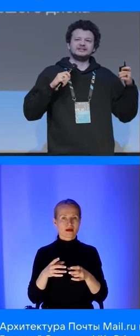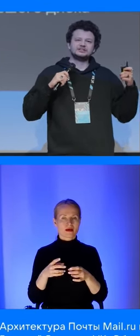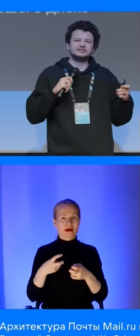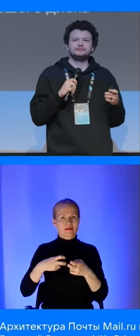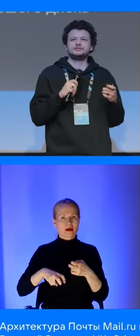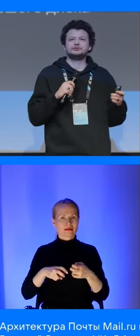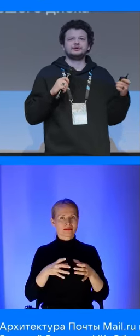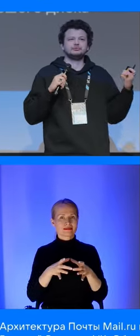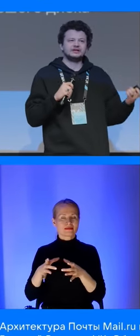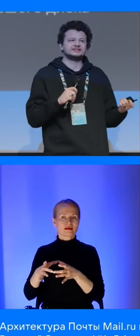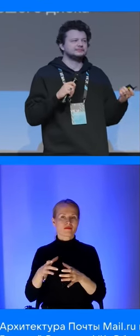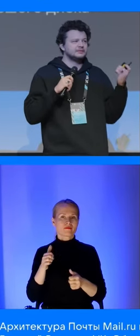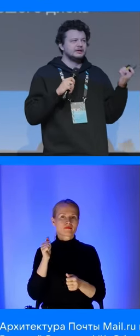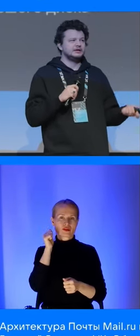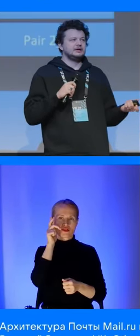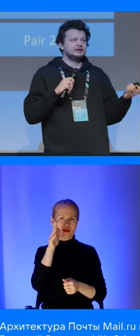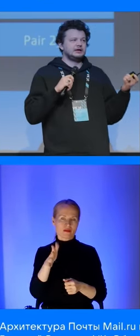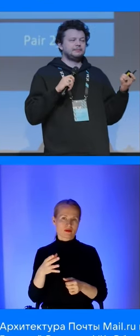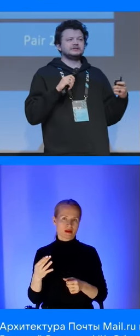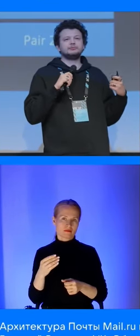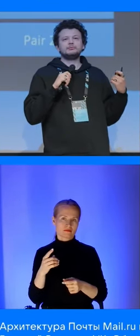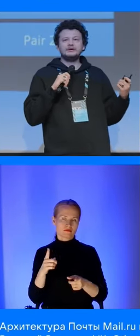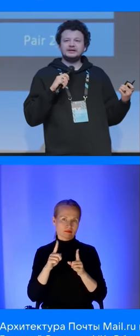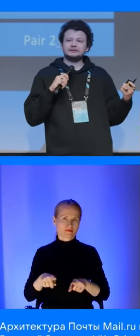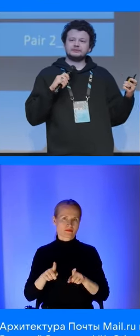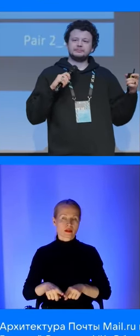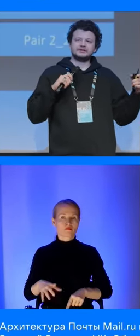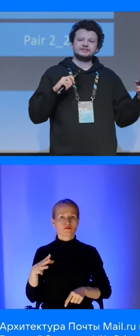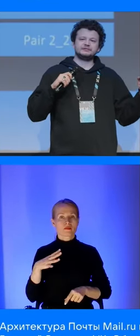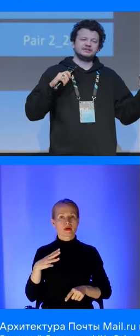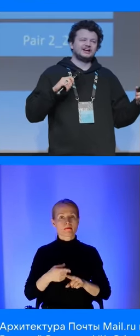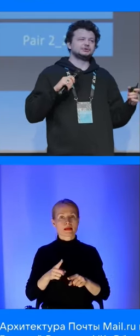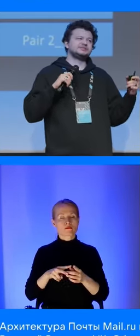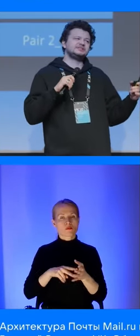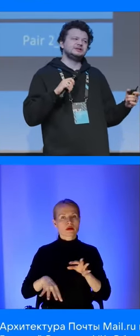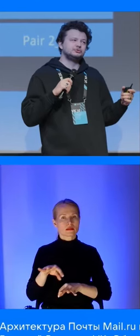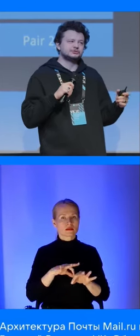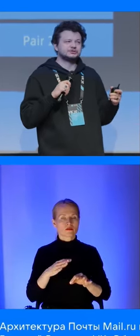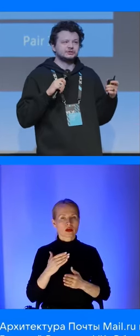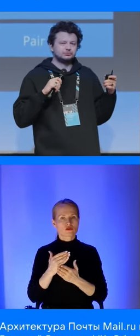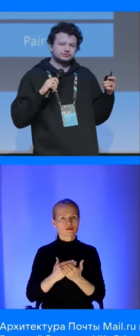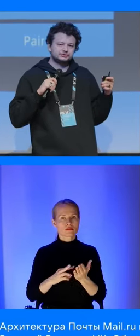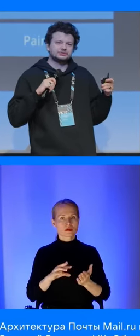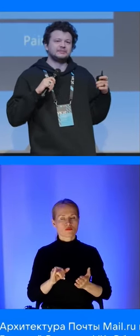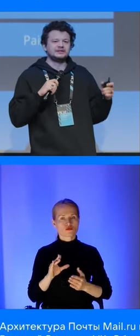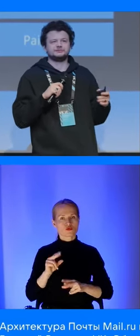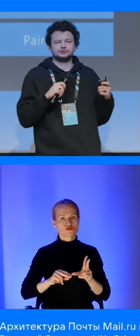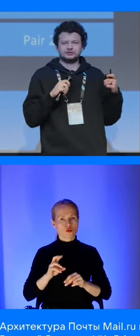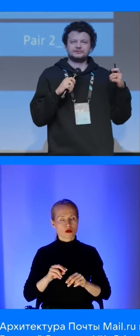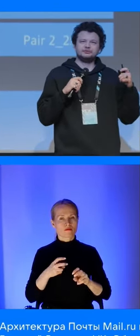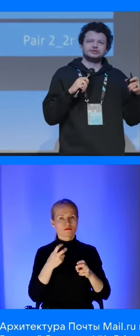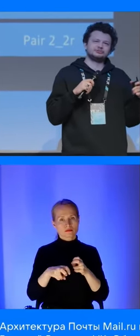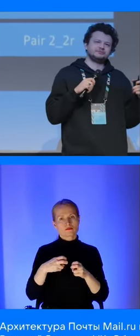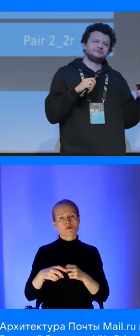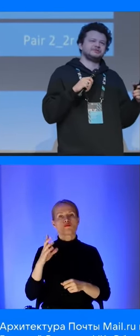уже ежедневная история у нас. Поэтому мы проектировали нашу систему с учетом этого, с